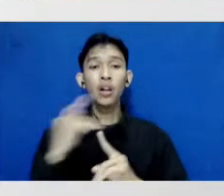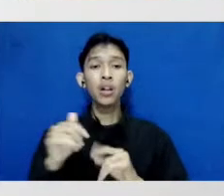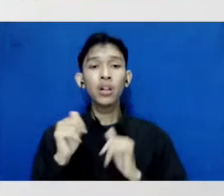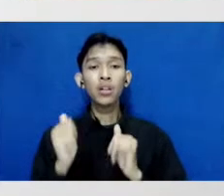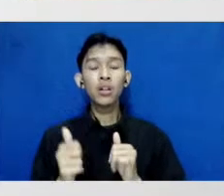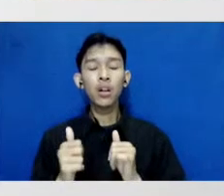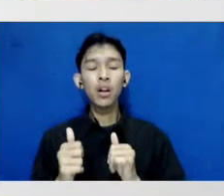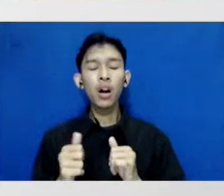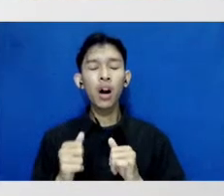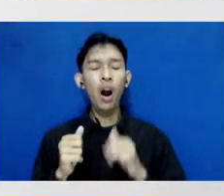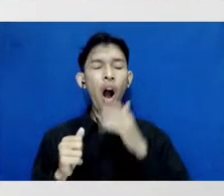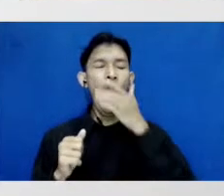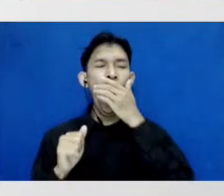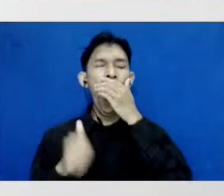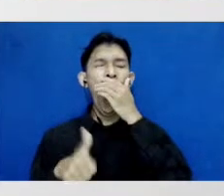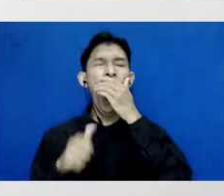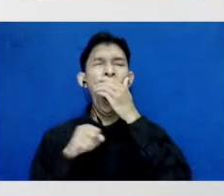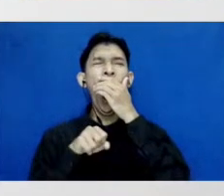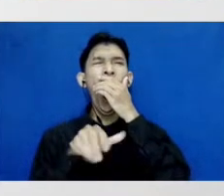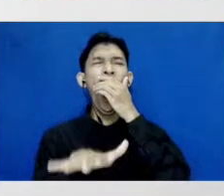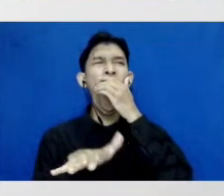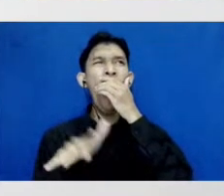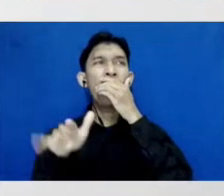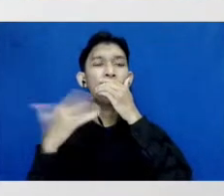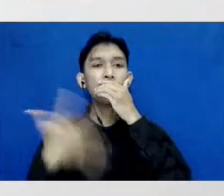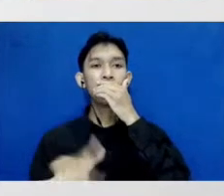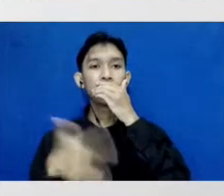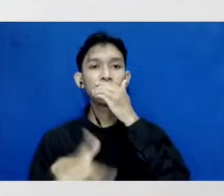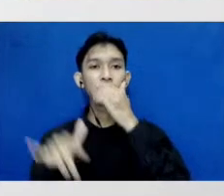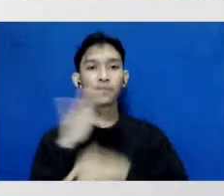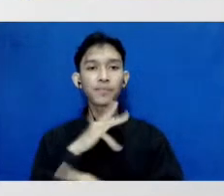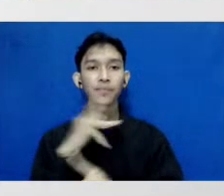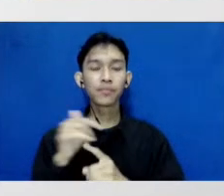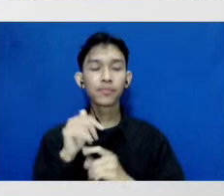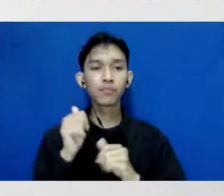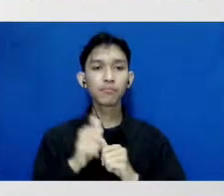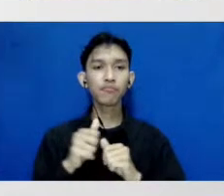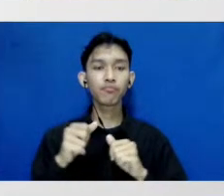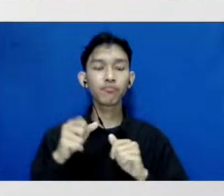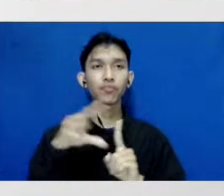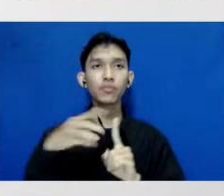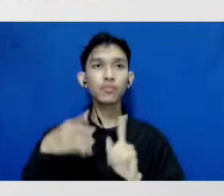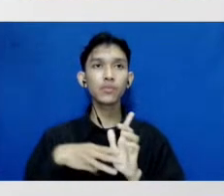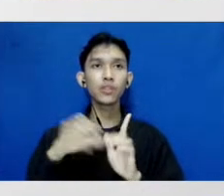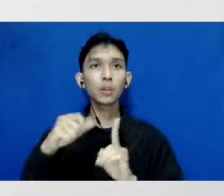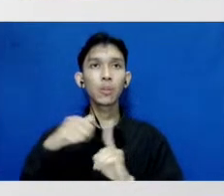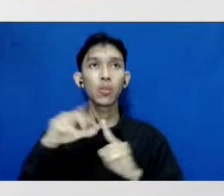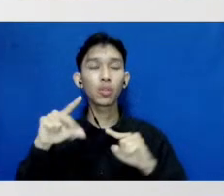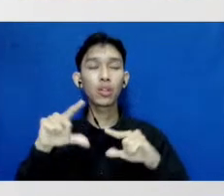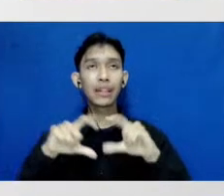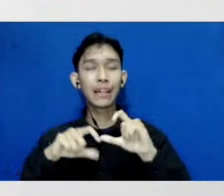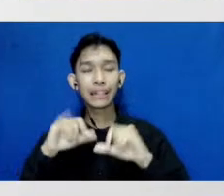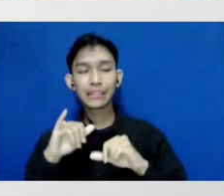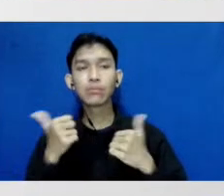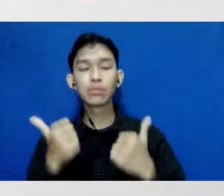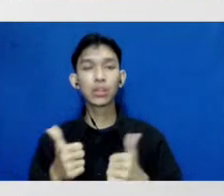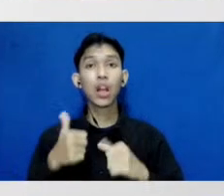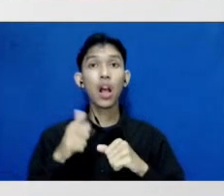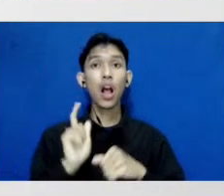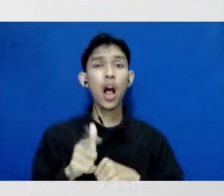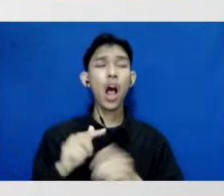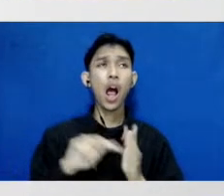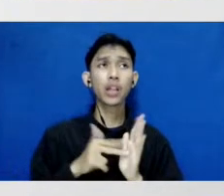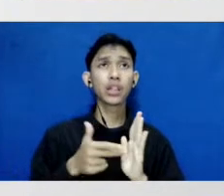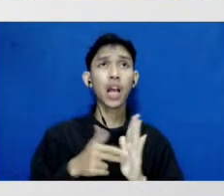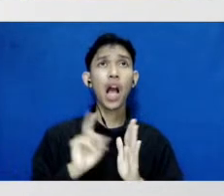menemukan bahkan sampai bisa berdampak kepada praktik bermasyarakat dan berdemokrasi. Dengan kata lain, ada peran dan tanggung